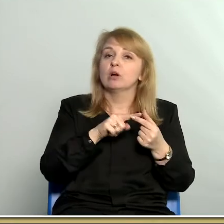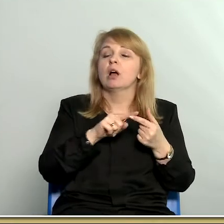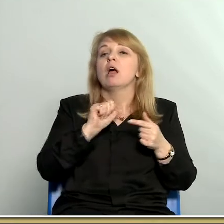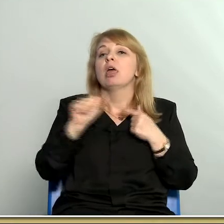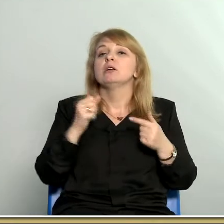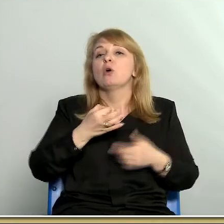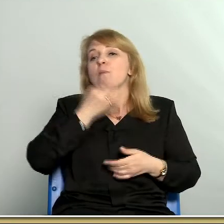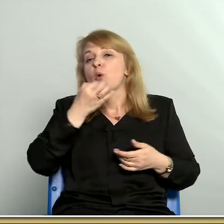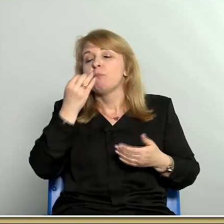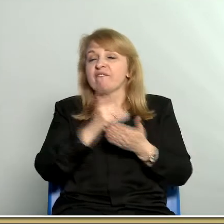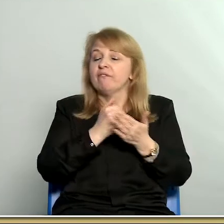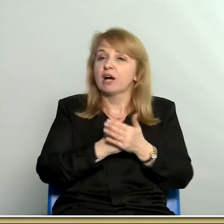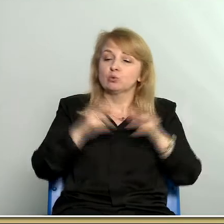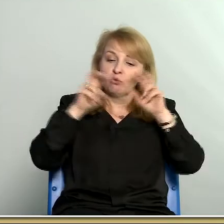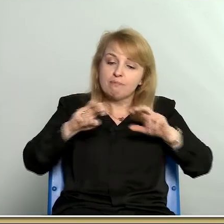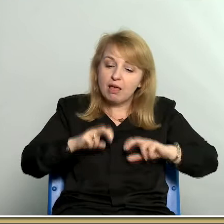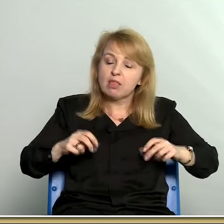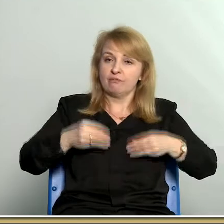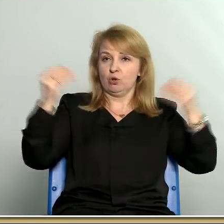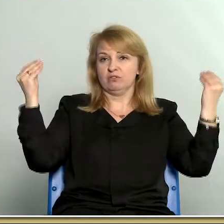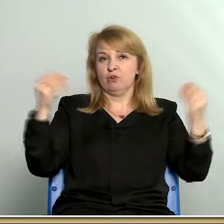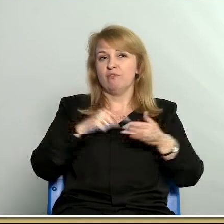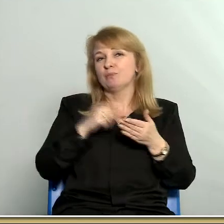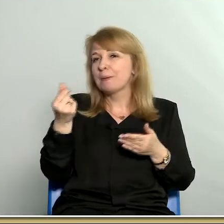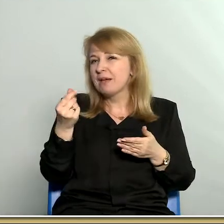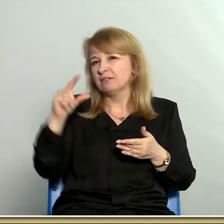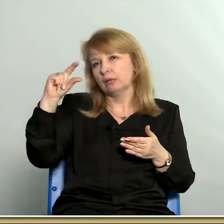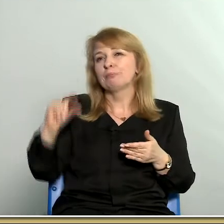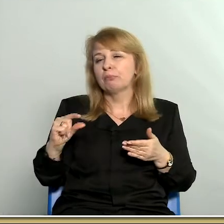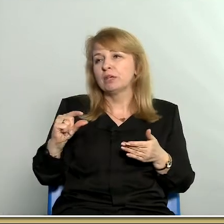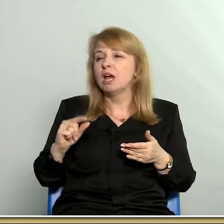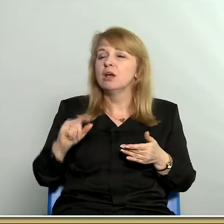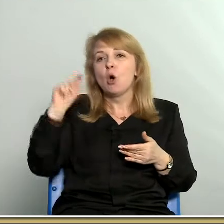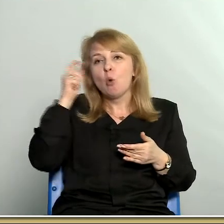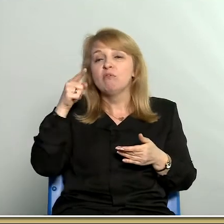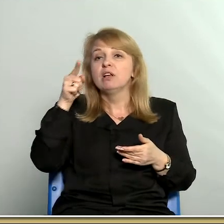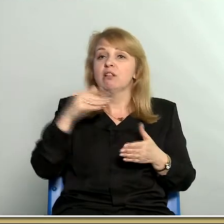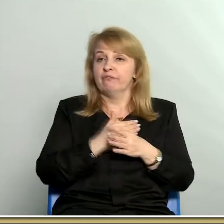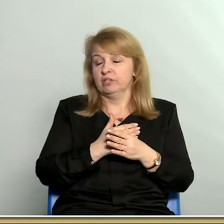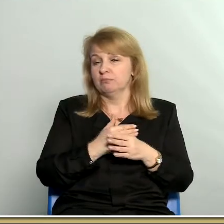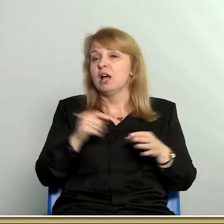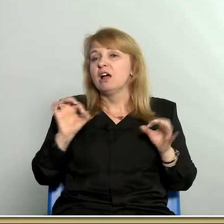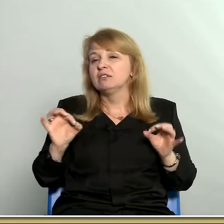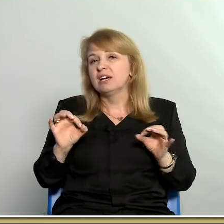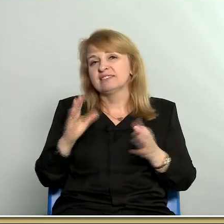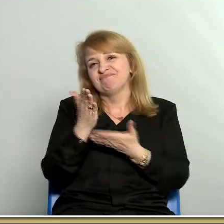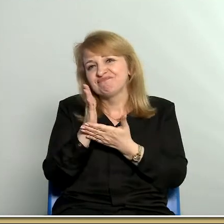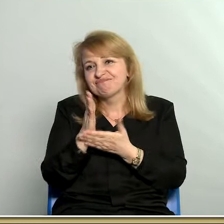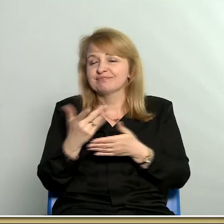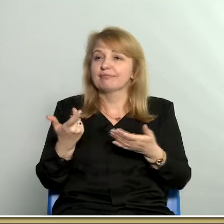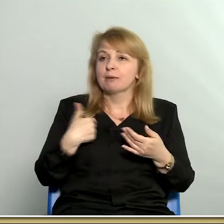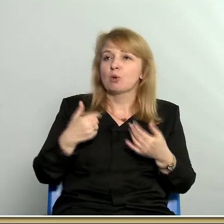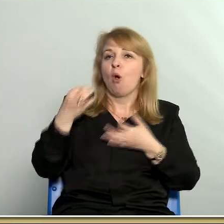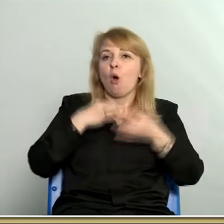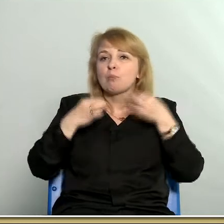działalności badawczo-rozwojowej. No stosunkowo są niskie nakłady, szczególnie przedsiębiorców na badania i rozwój. Strukturalnie wygląda to nie za dobrze, o mówiła